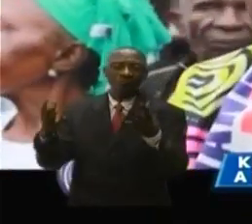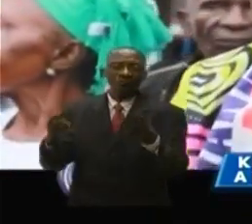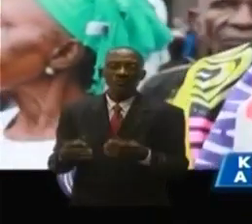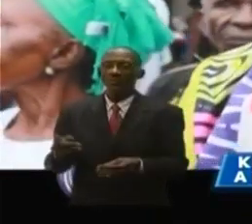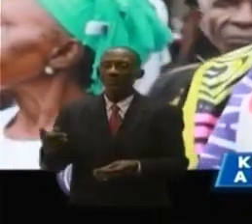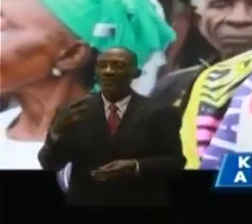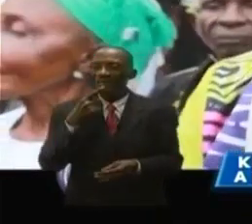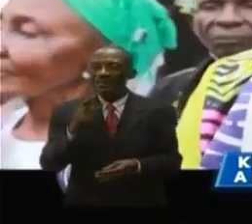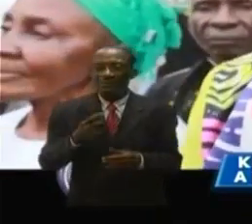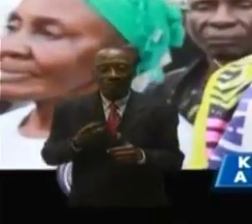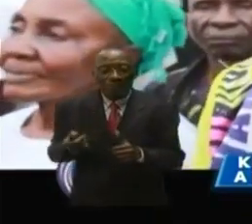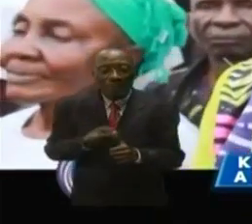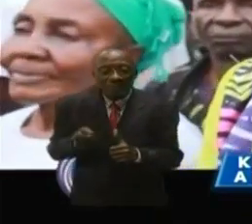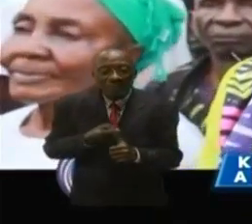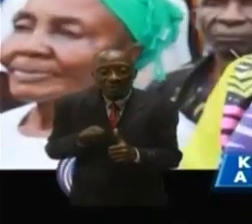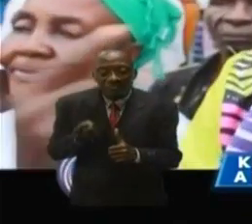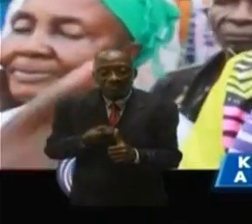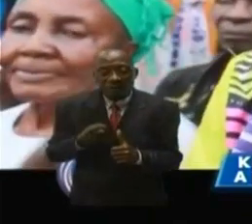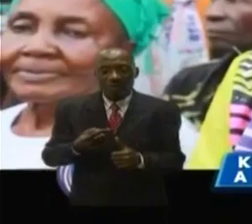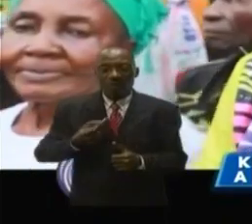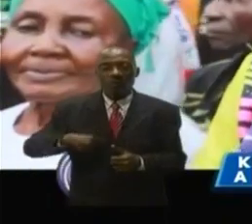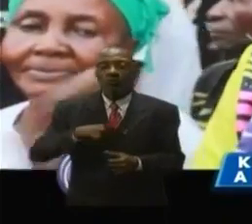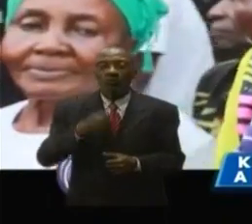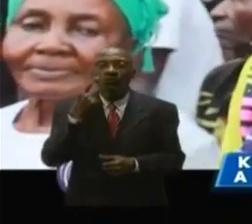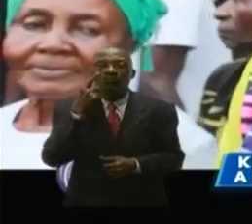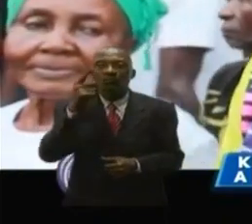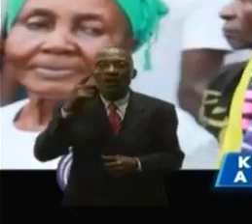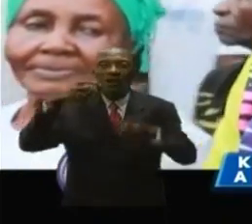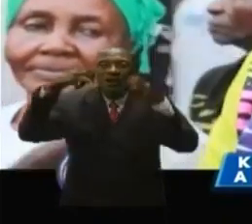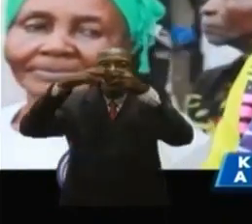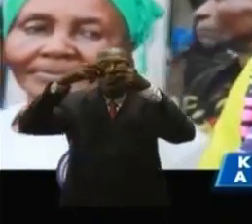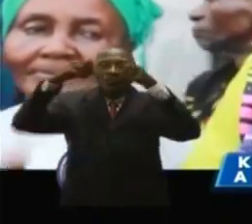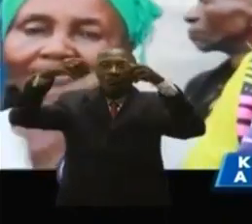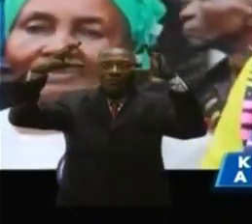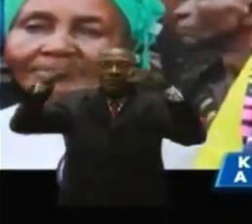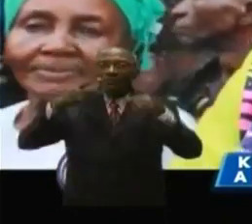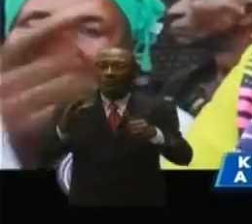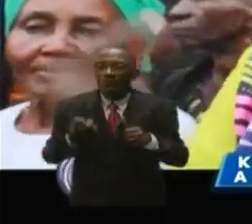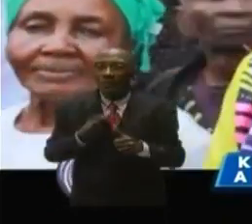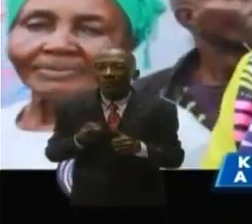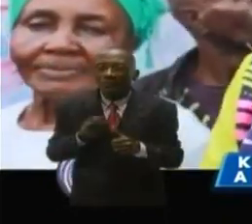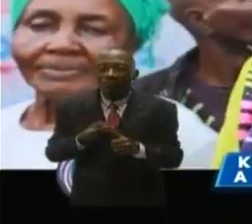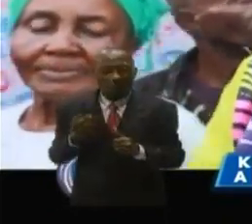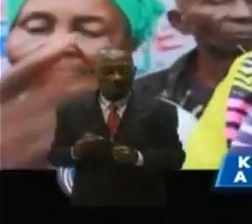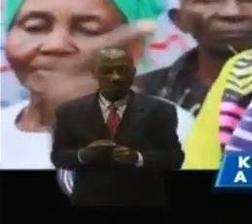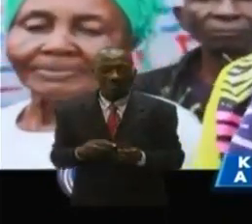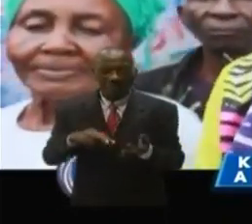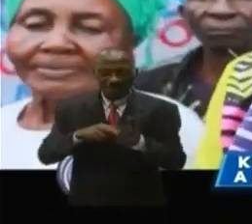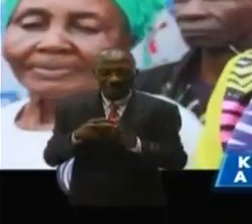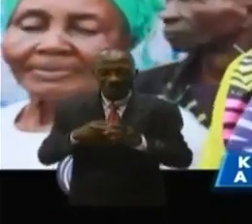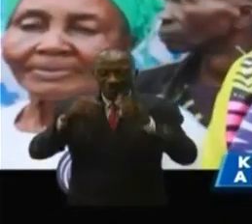Pour nous les autochtones, c'est une première expérience. Nous les félicitons.